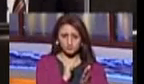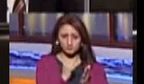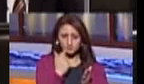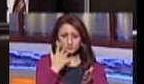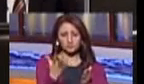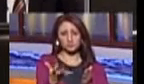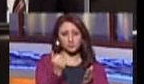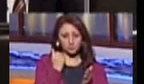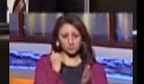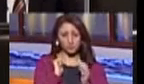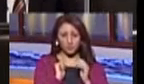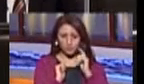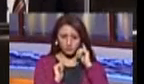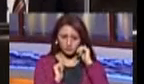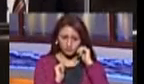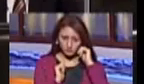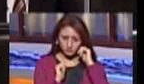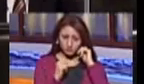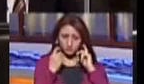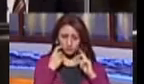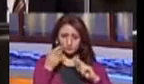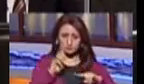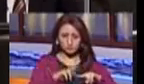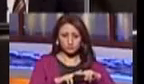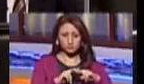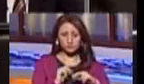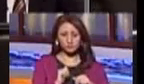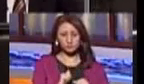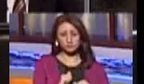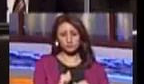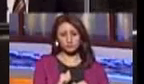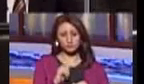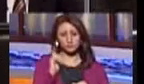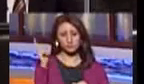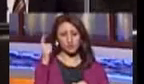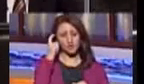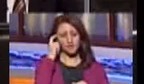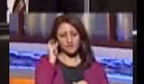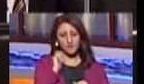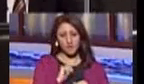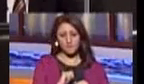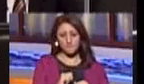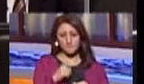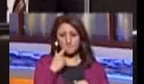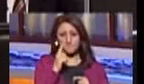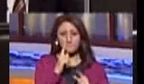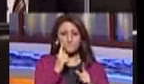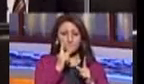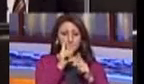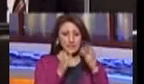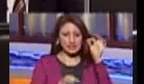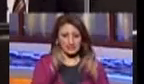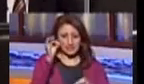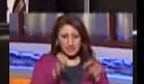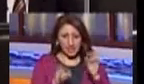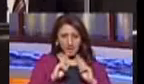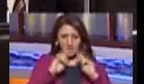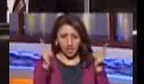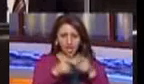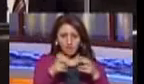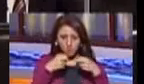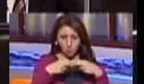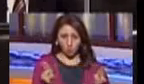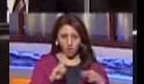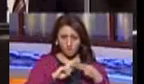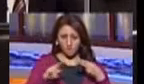سحبت ولكن هناك أثر جنائي أو ضرر. أستاذ جميل، أفهم من كده أن النيابة العامة قبلت التصالح معها فيما يخص القضايا